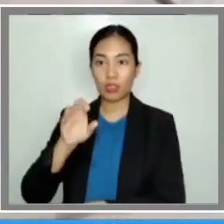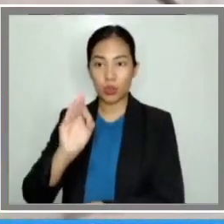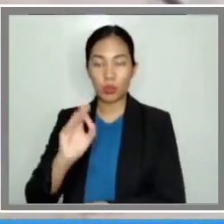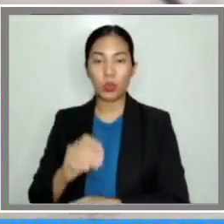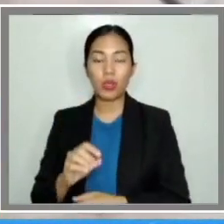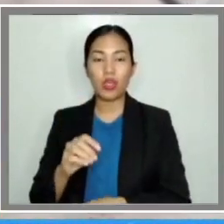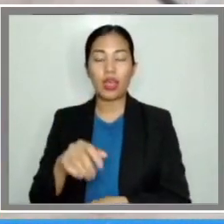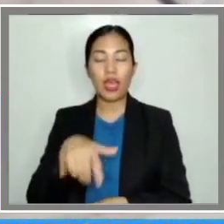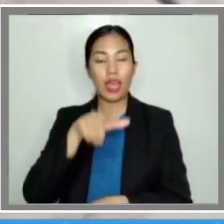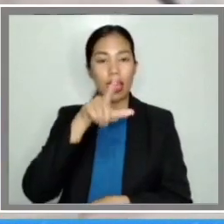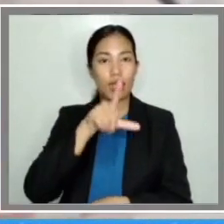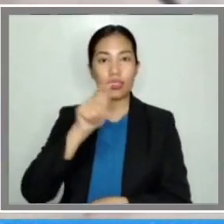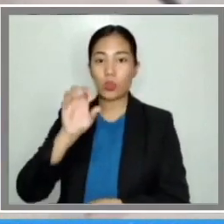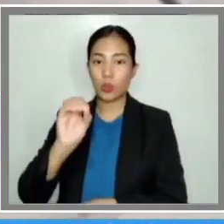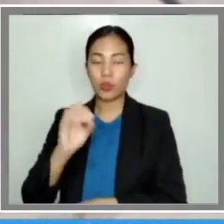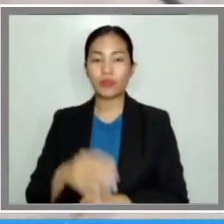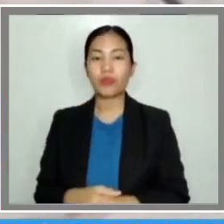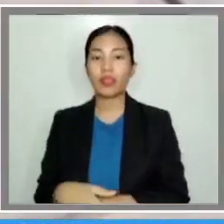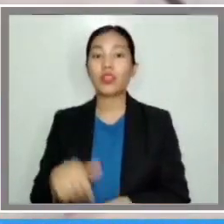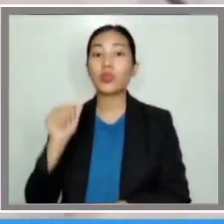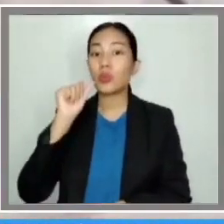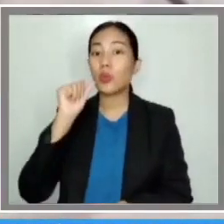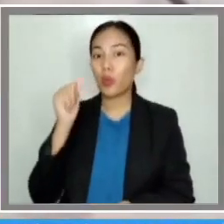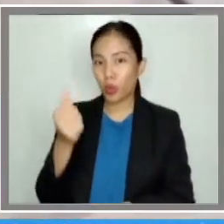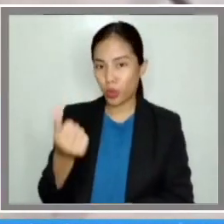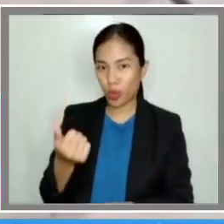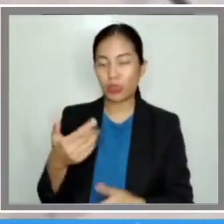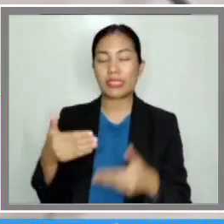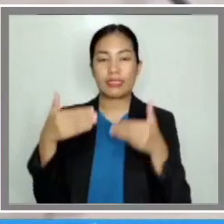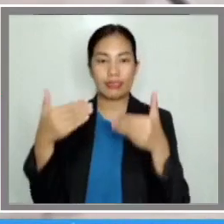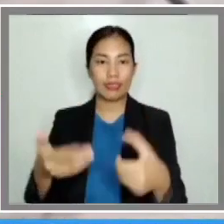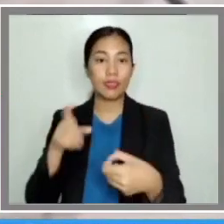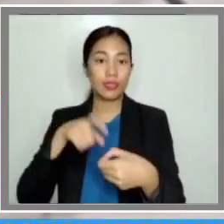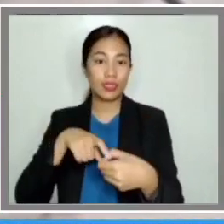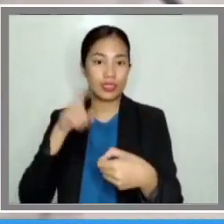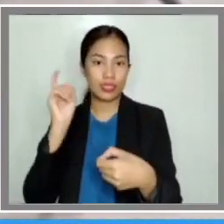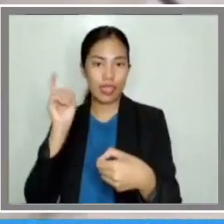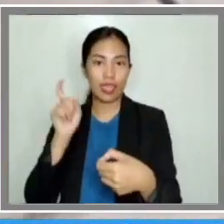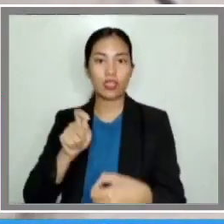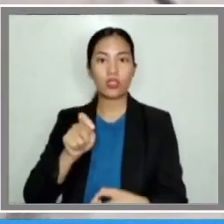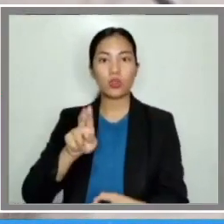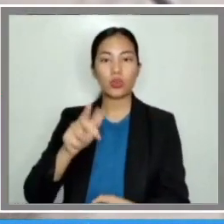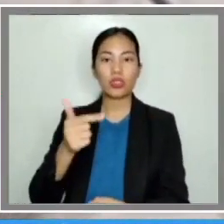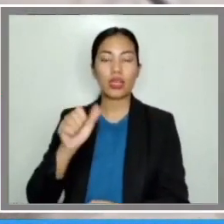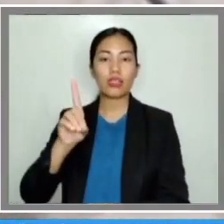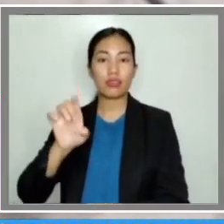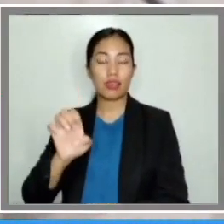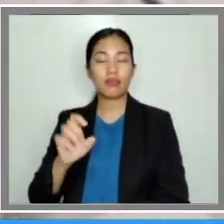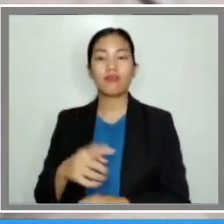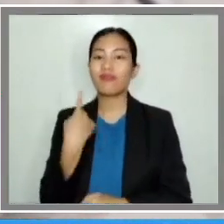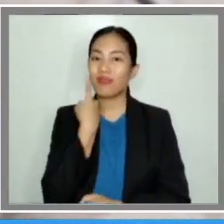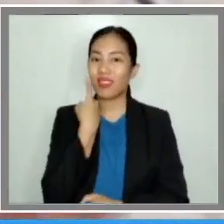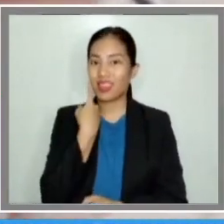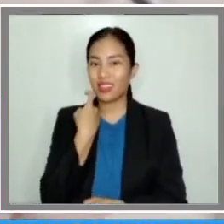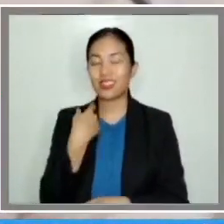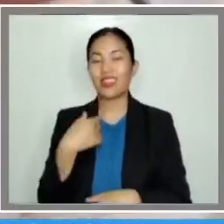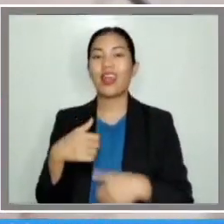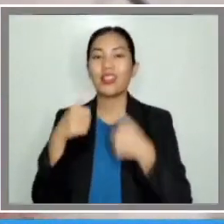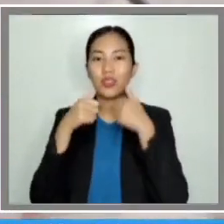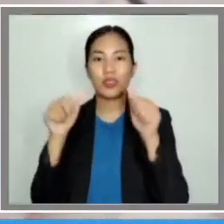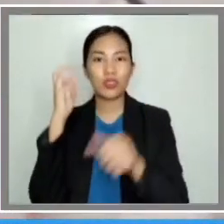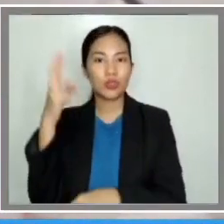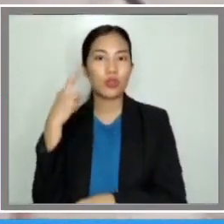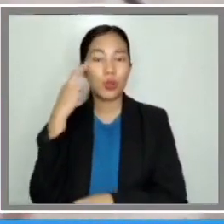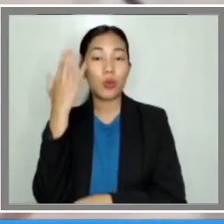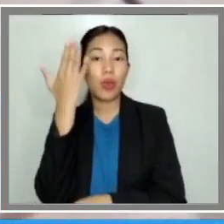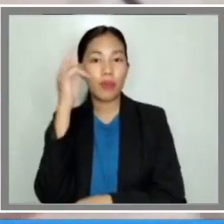resignation bukas. Sa turnover ceremony kanina, Connie, inulit ni Tugade ang dahilan ng kanyang pagbibitiw sa pwesto ay ang pagkaiba nila ni Bautista sa